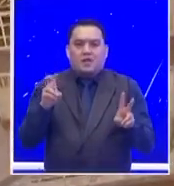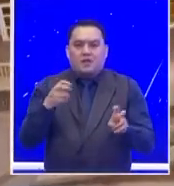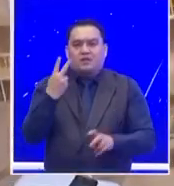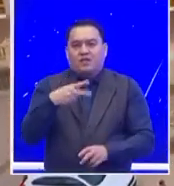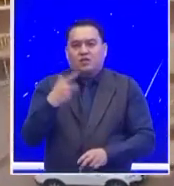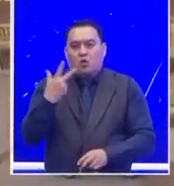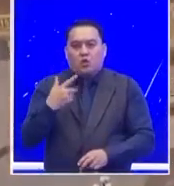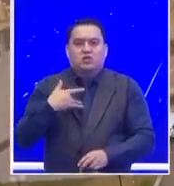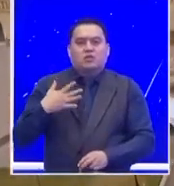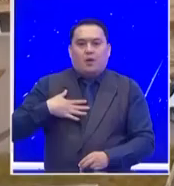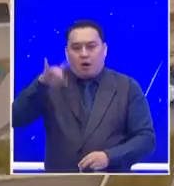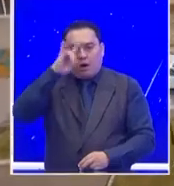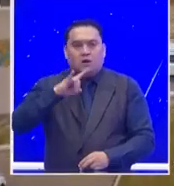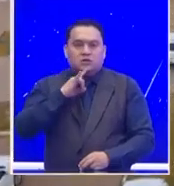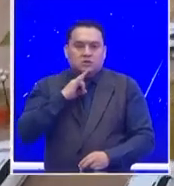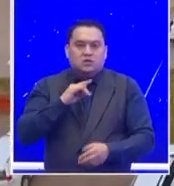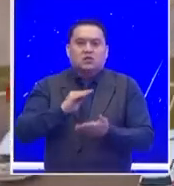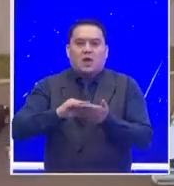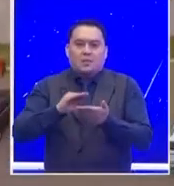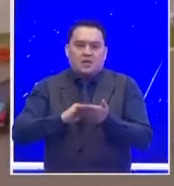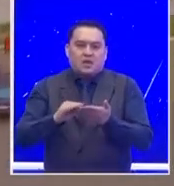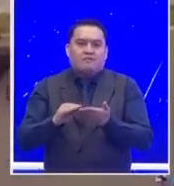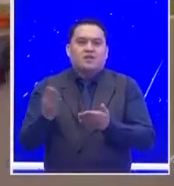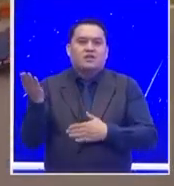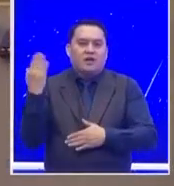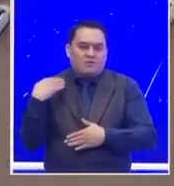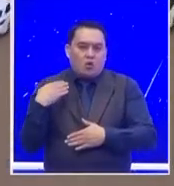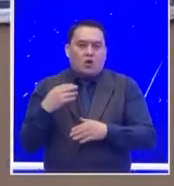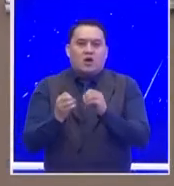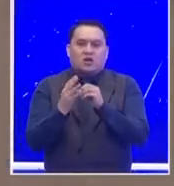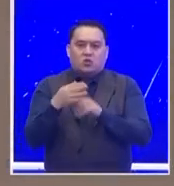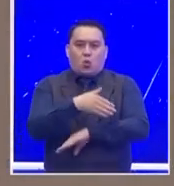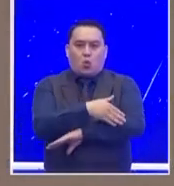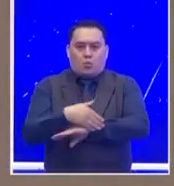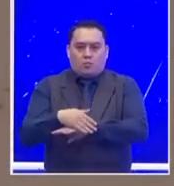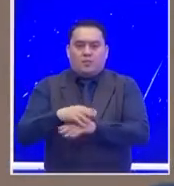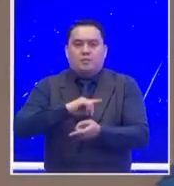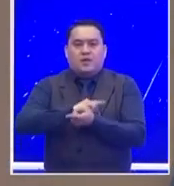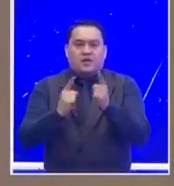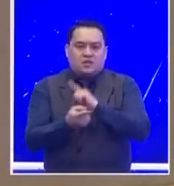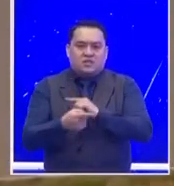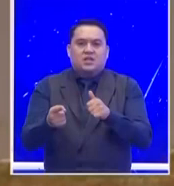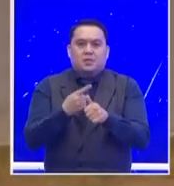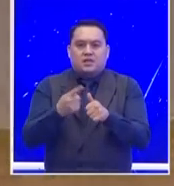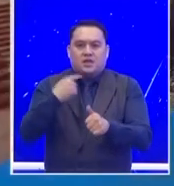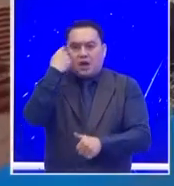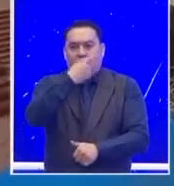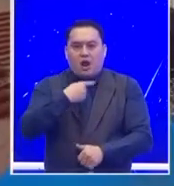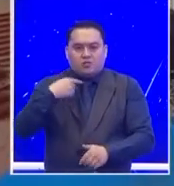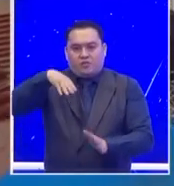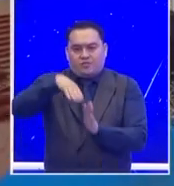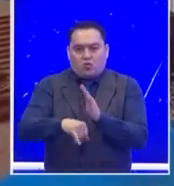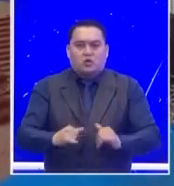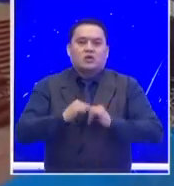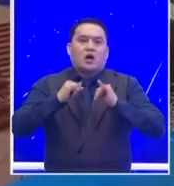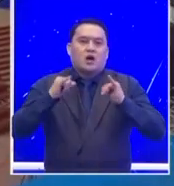23 будет применена казахская транскрипция прежних наименований, а 14 улицам присвоят имена личности, внесших